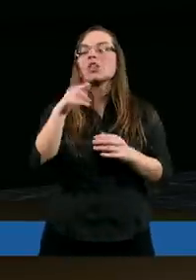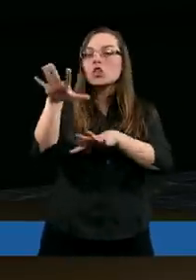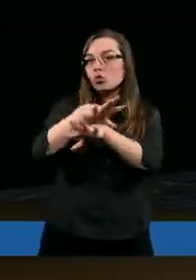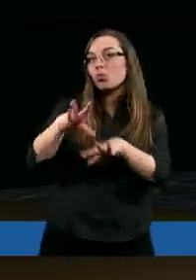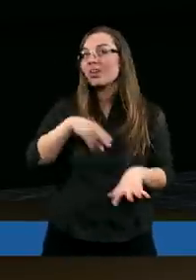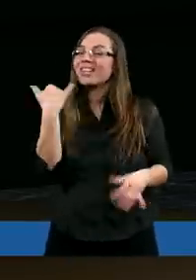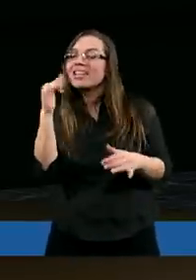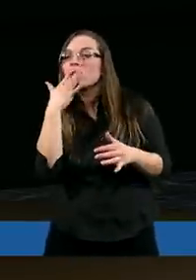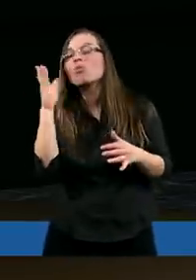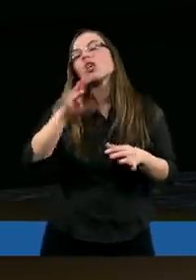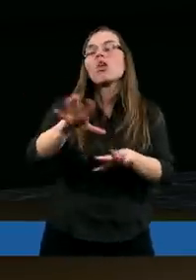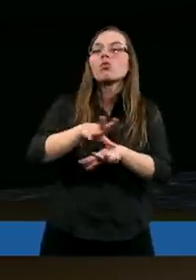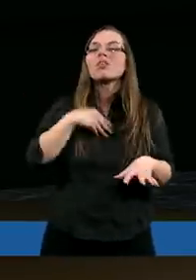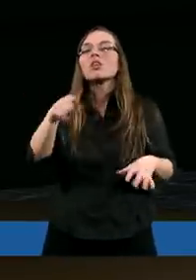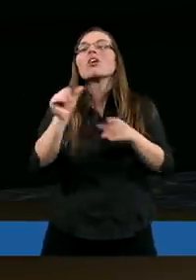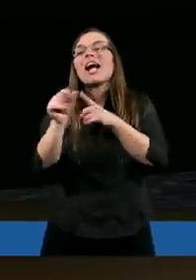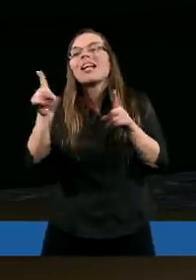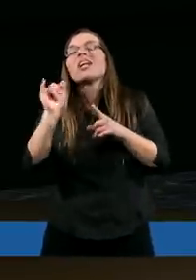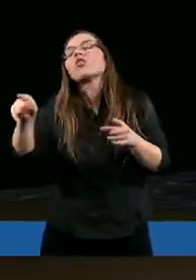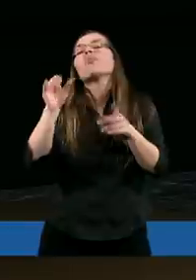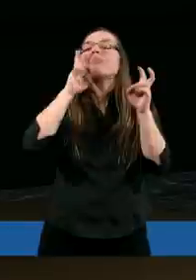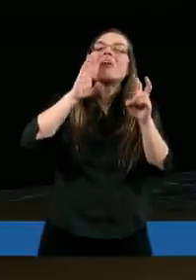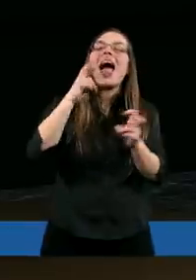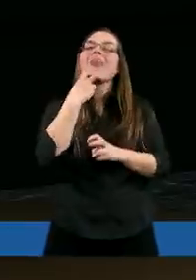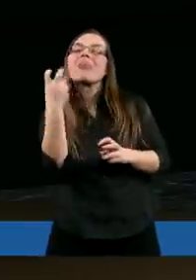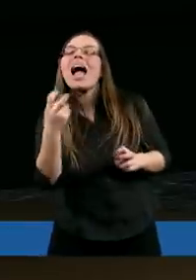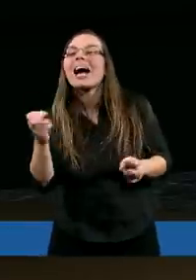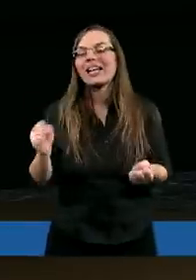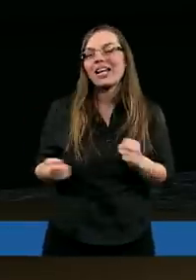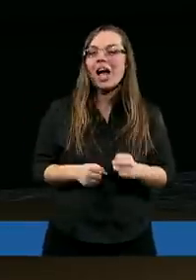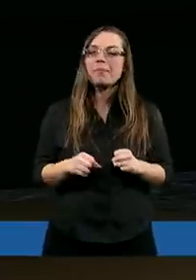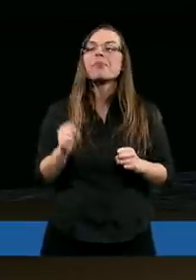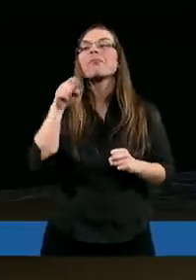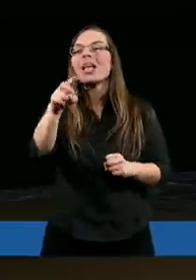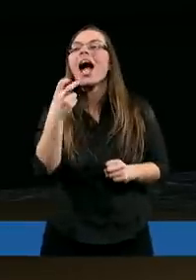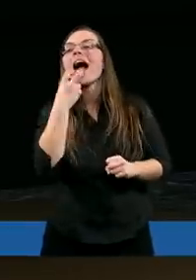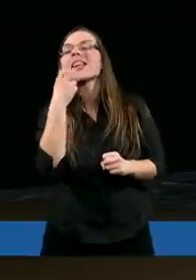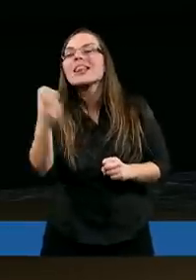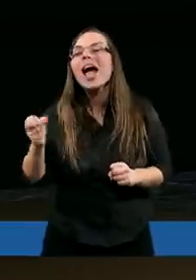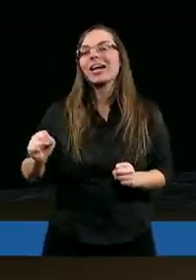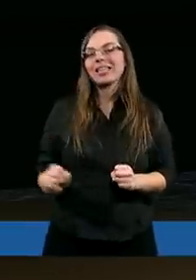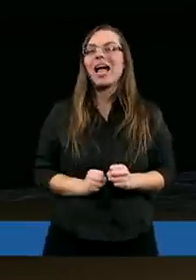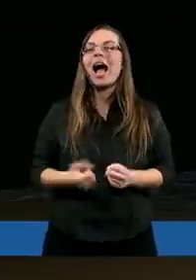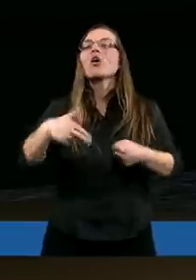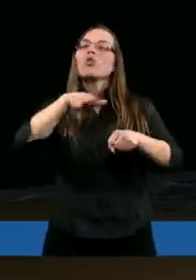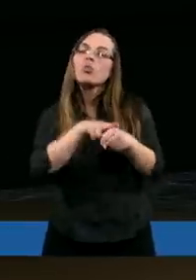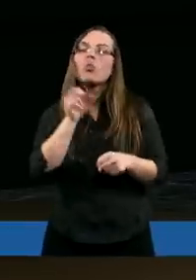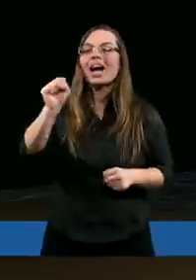Święty to jest moc, to jest siła, to jest energia. No, energia,